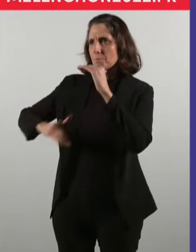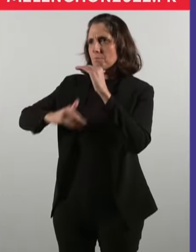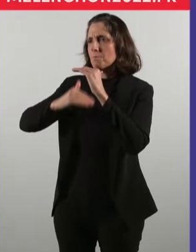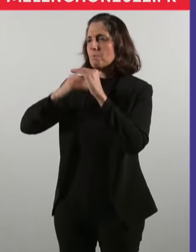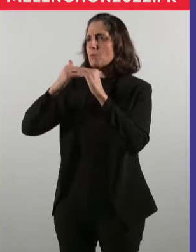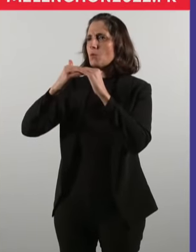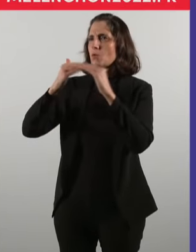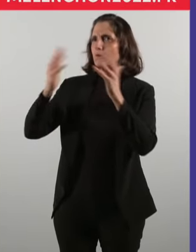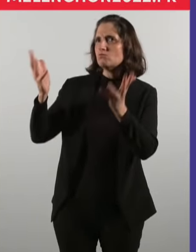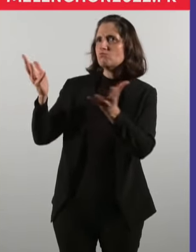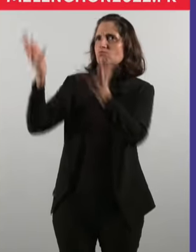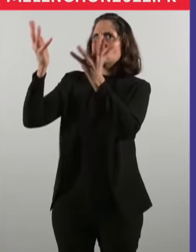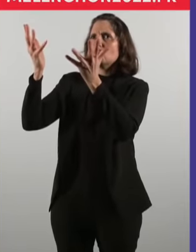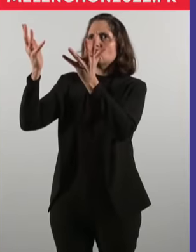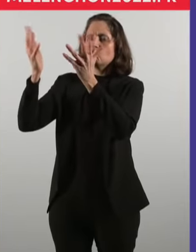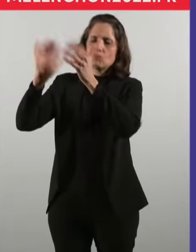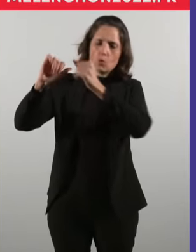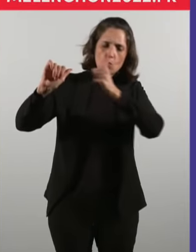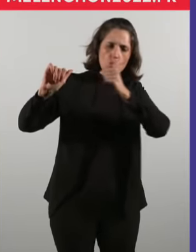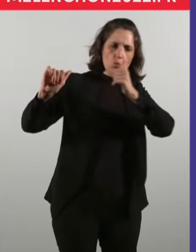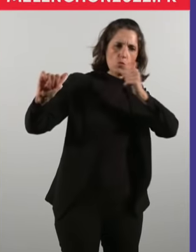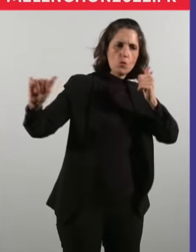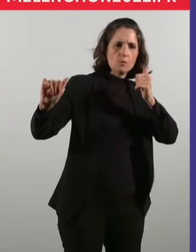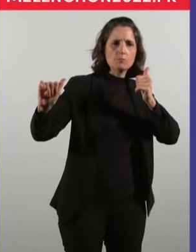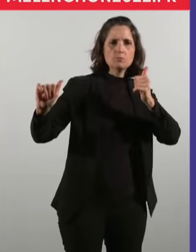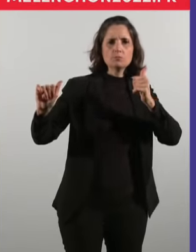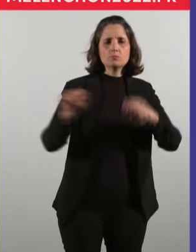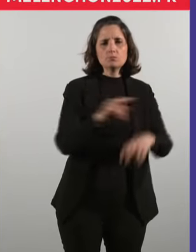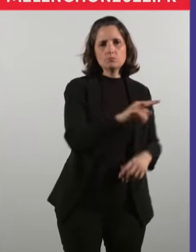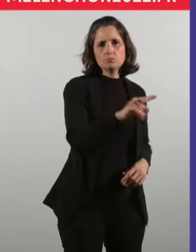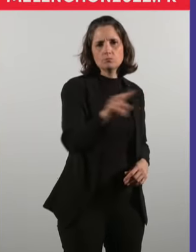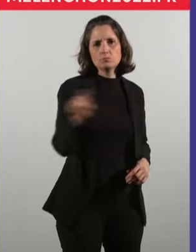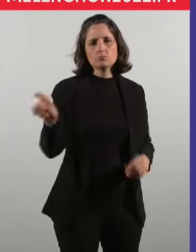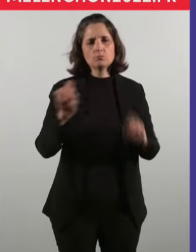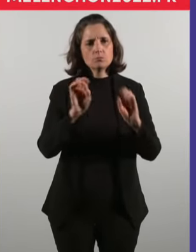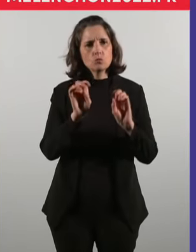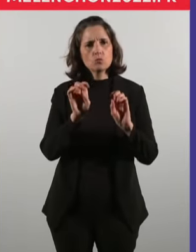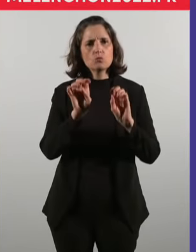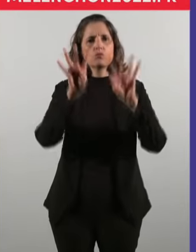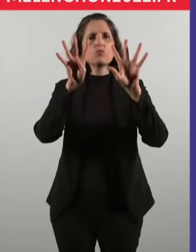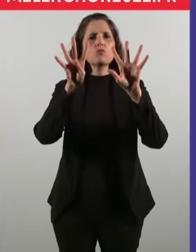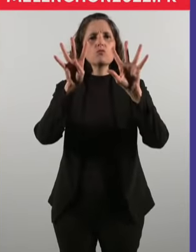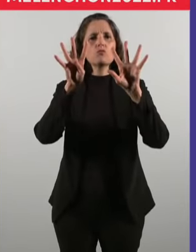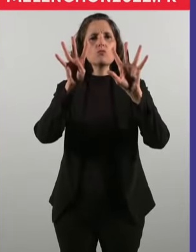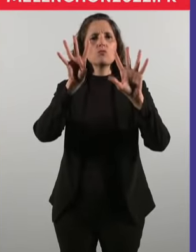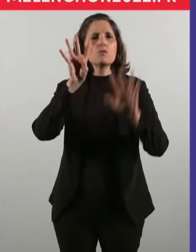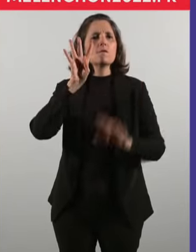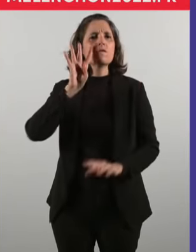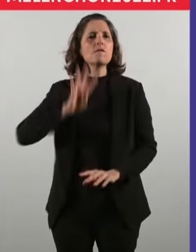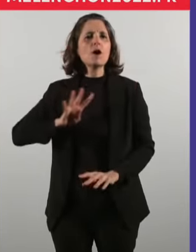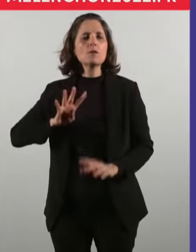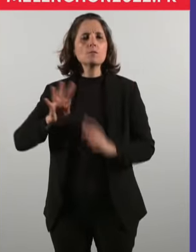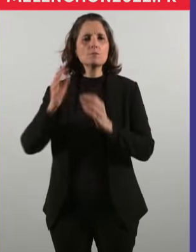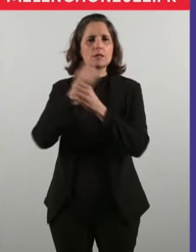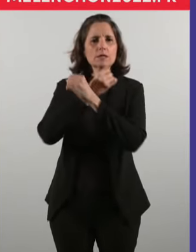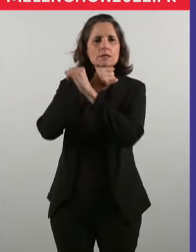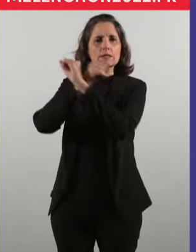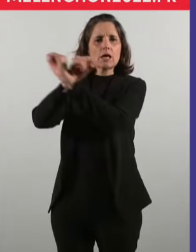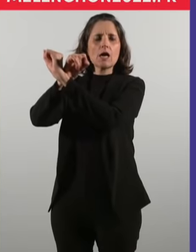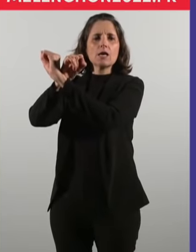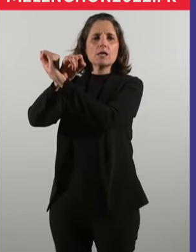reléguées. Debout, femmes esclaves, et brisons